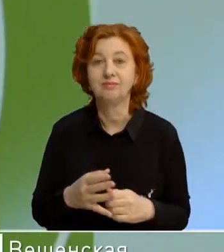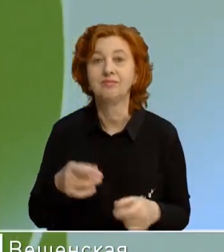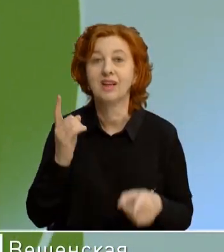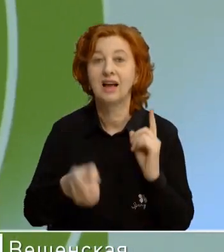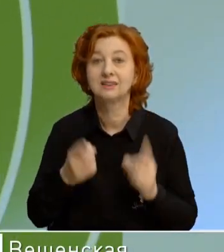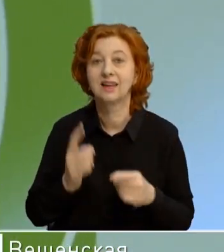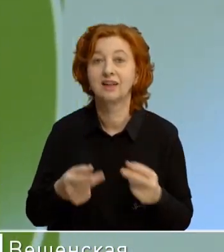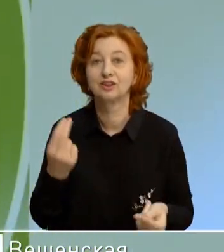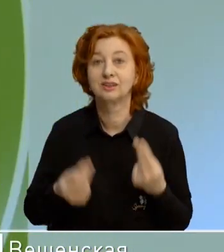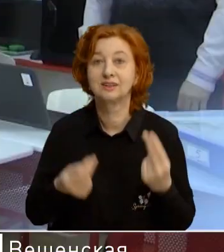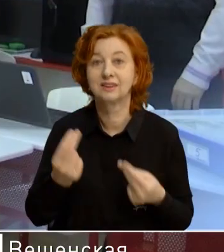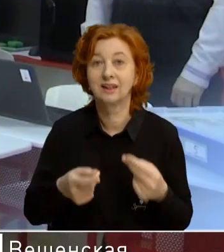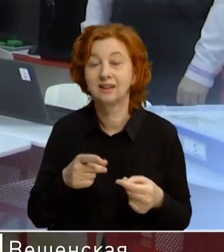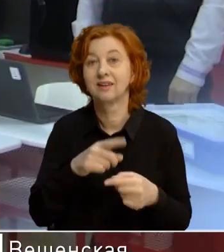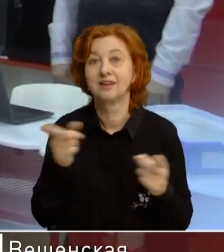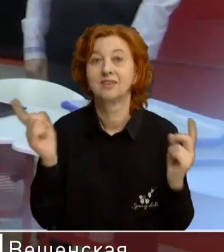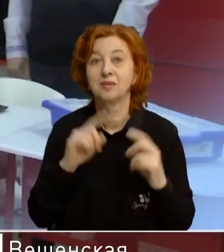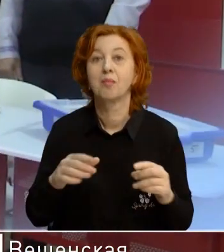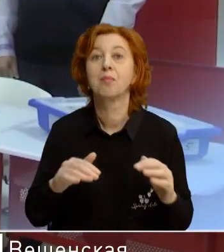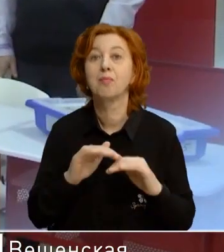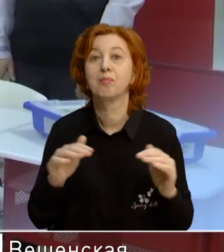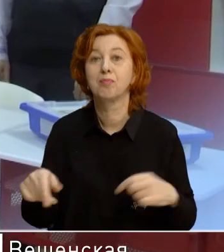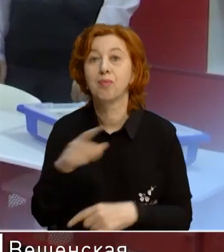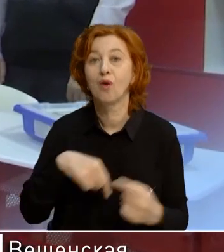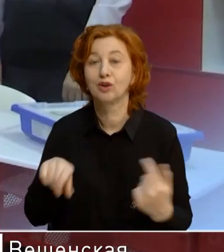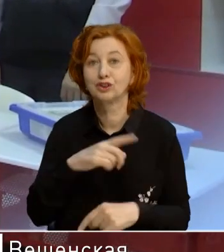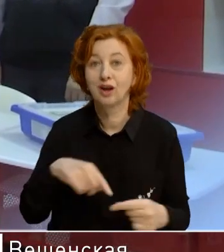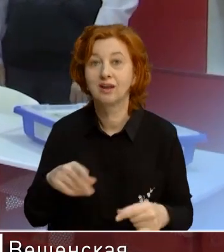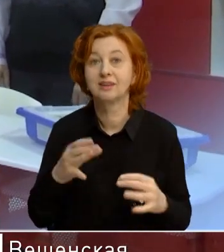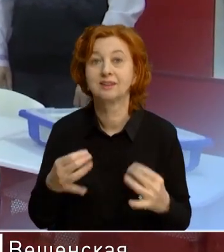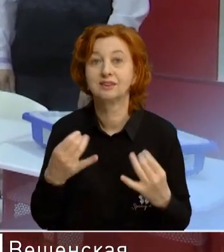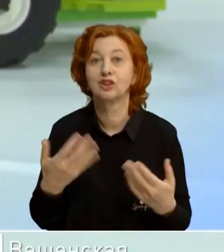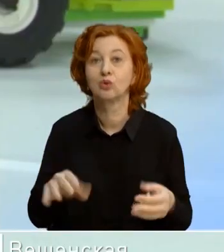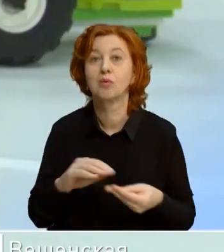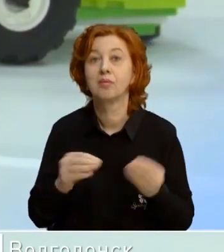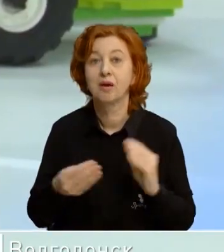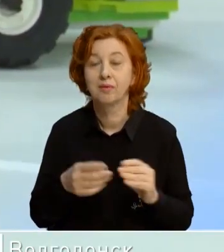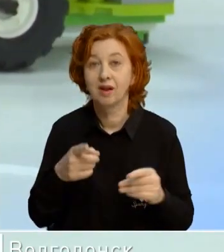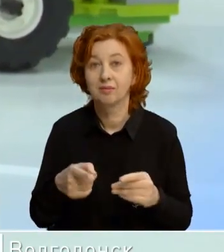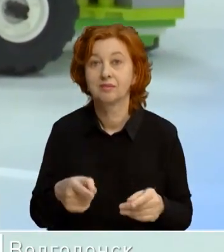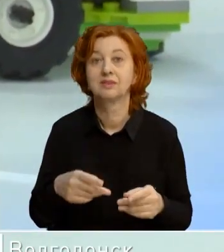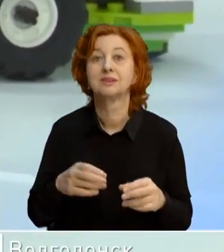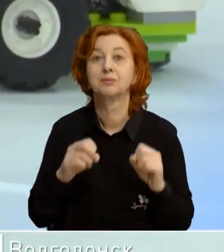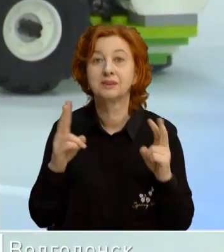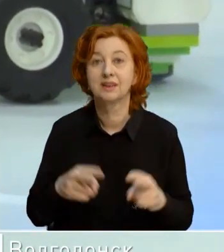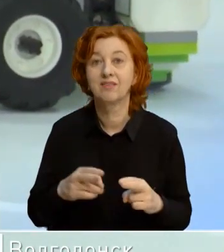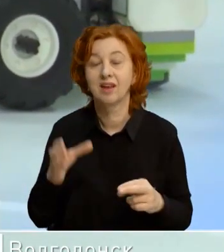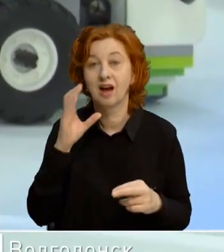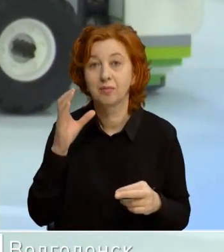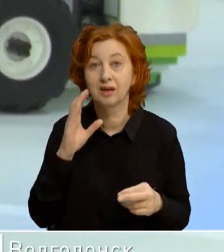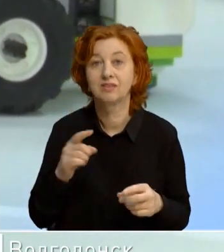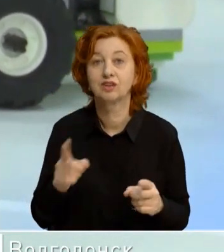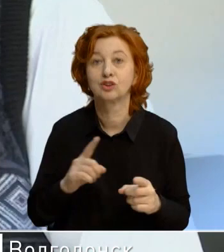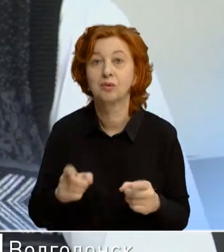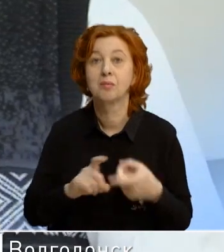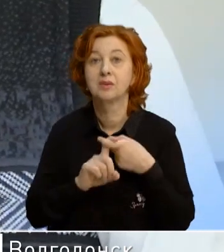Настоящий интерактивный тир. Робототехника, шахматы и не только. 32 направления для дополнительного образования. А получить навыки